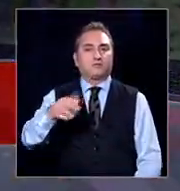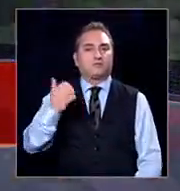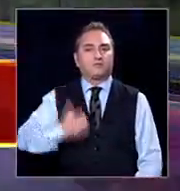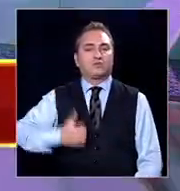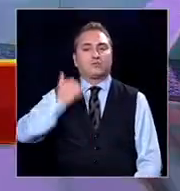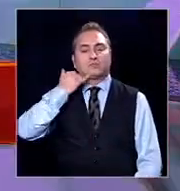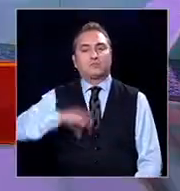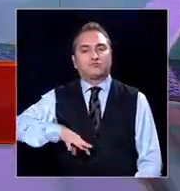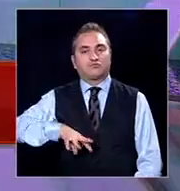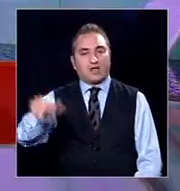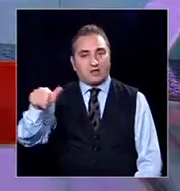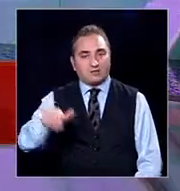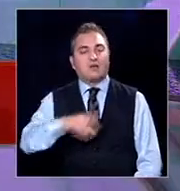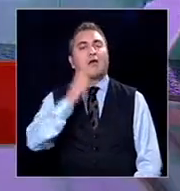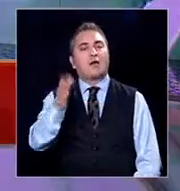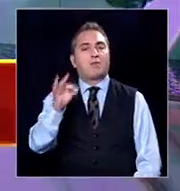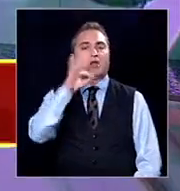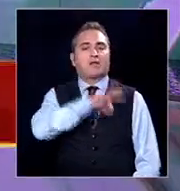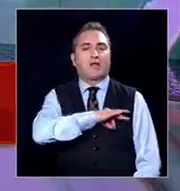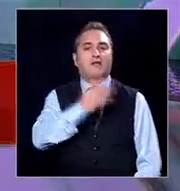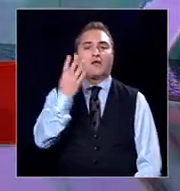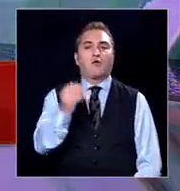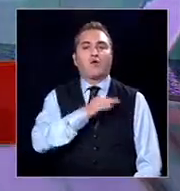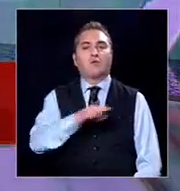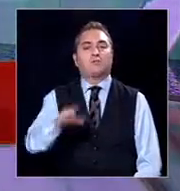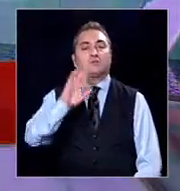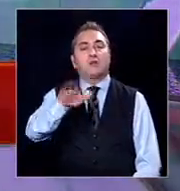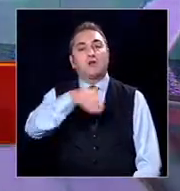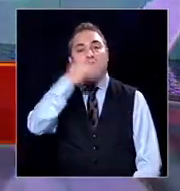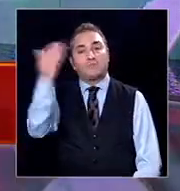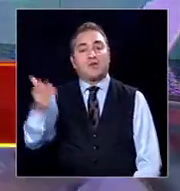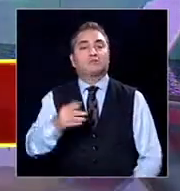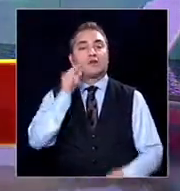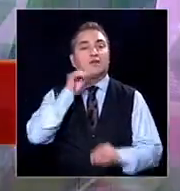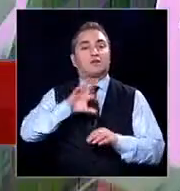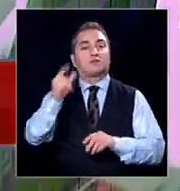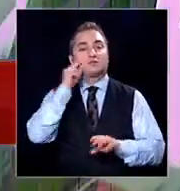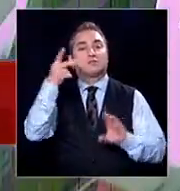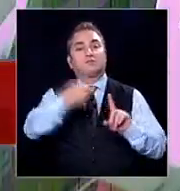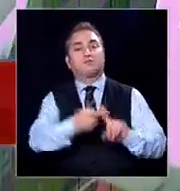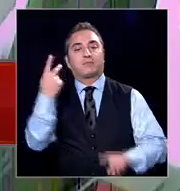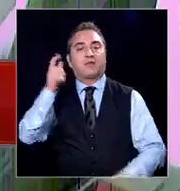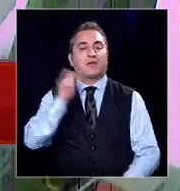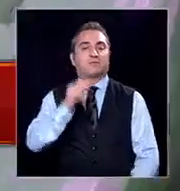telefonu çaldı ama yaptığı yanına kalmadı. Çalıntı telefonu bir başka yan kesiciye kaptırdı.